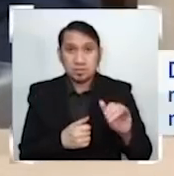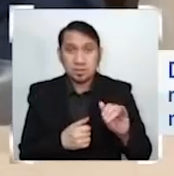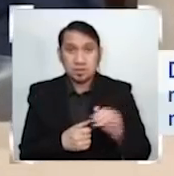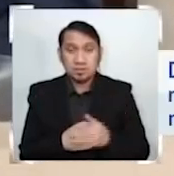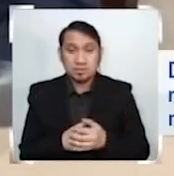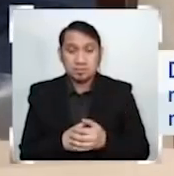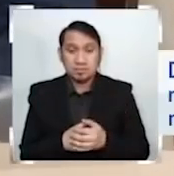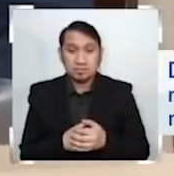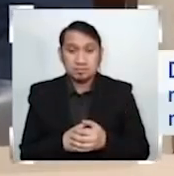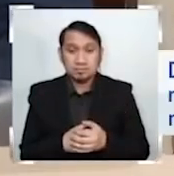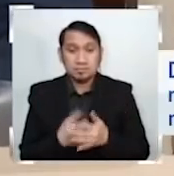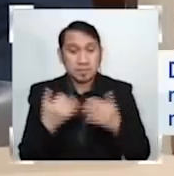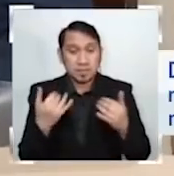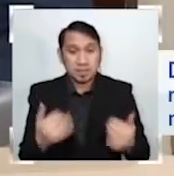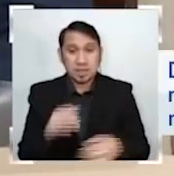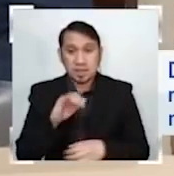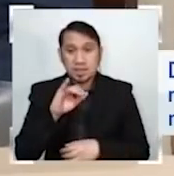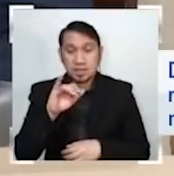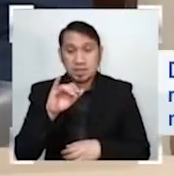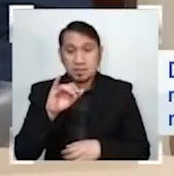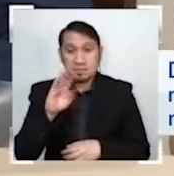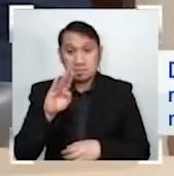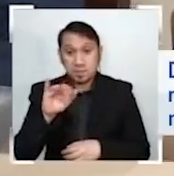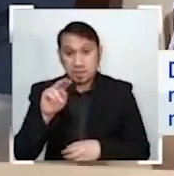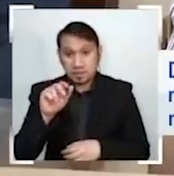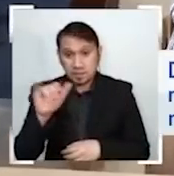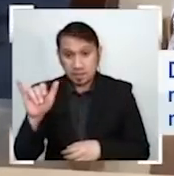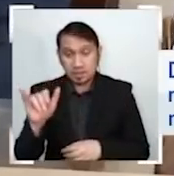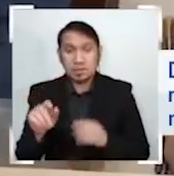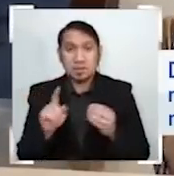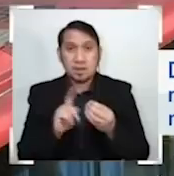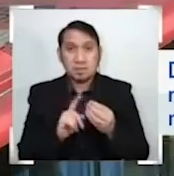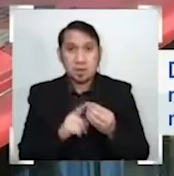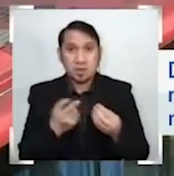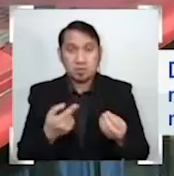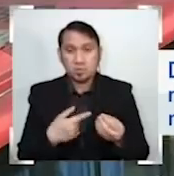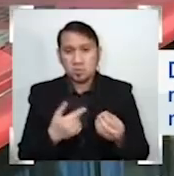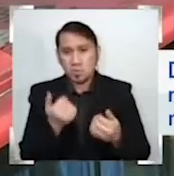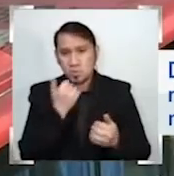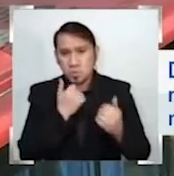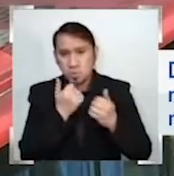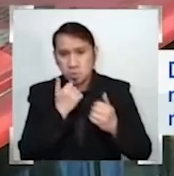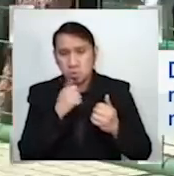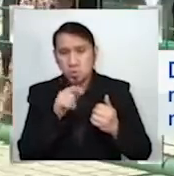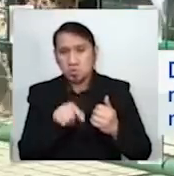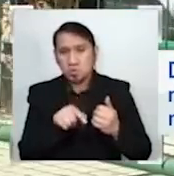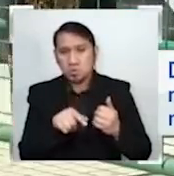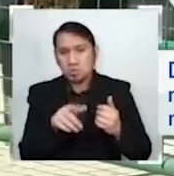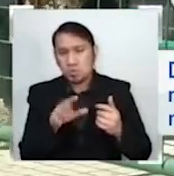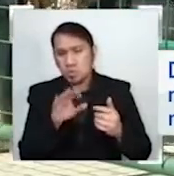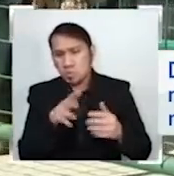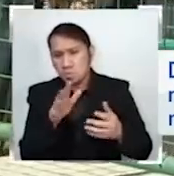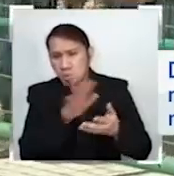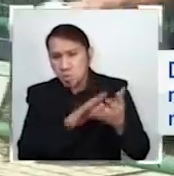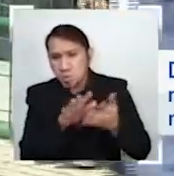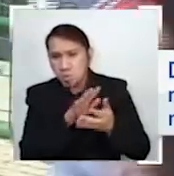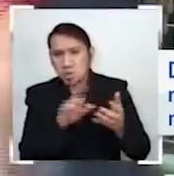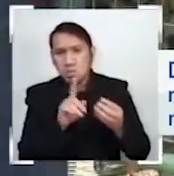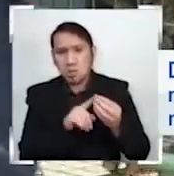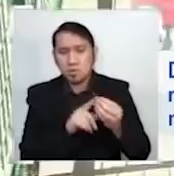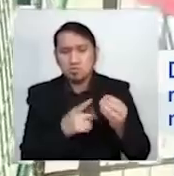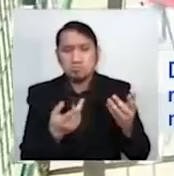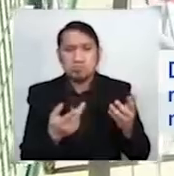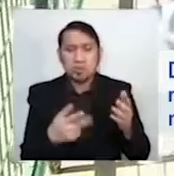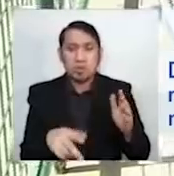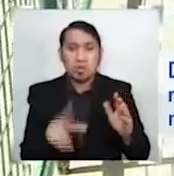Vice President Jejo Marbinay ang anyay magulong pagpapatupad ng gobyerno sa no vaccination, no ride policy at tinanong kung hindi pa